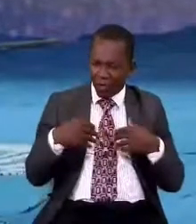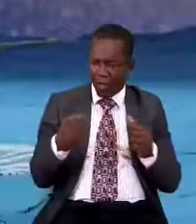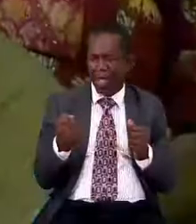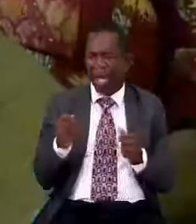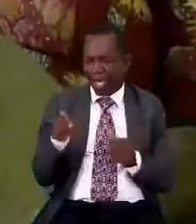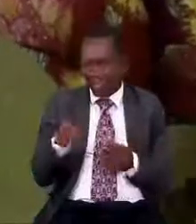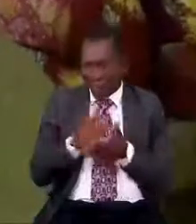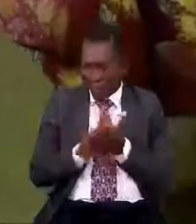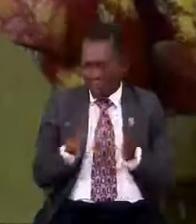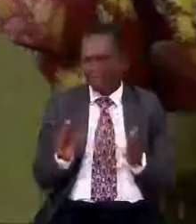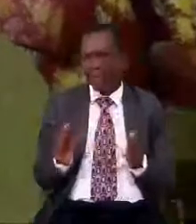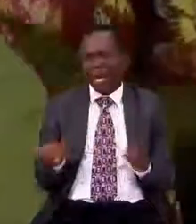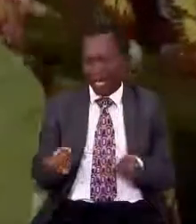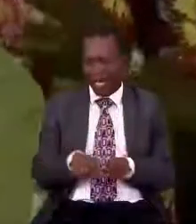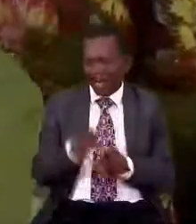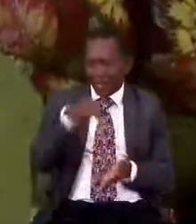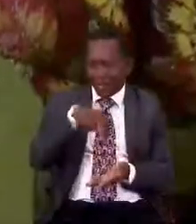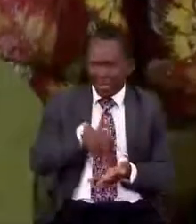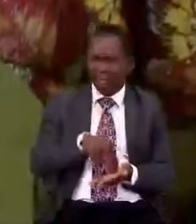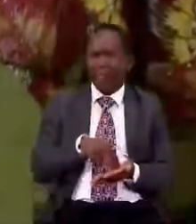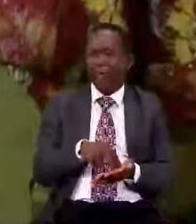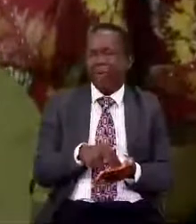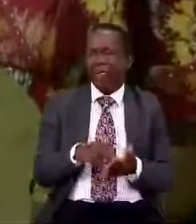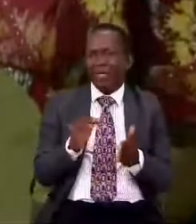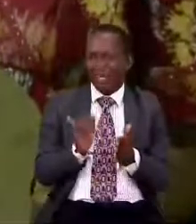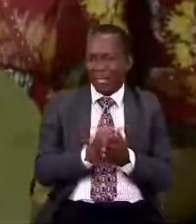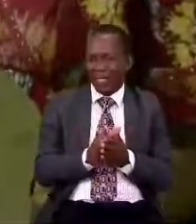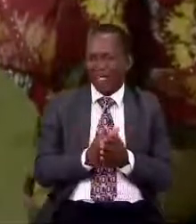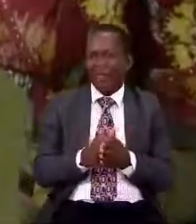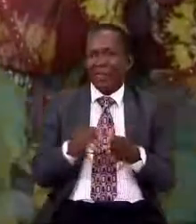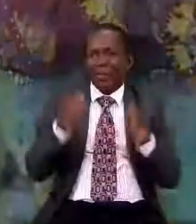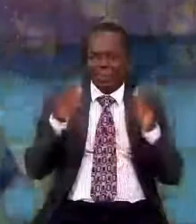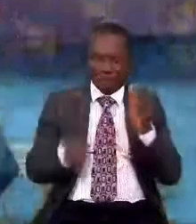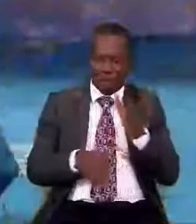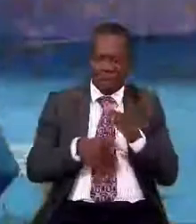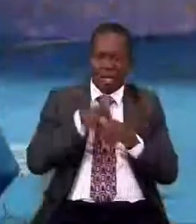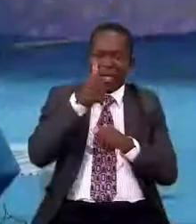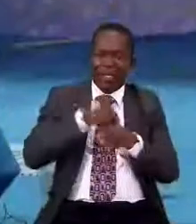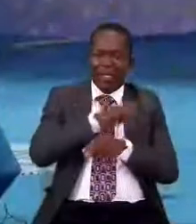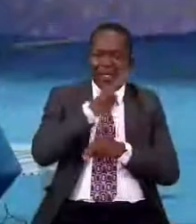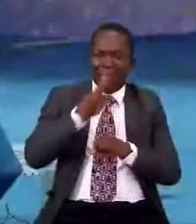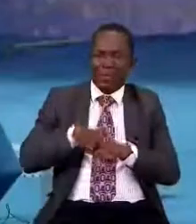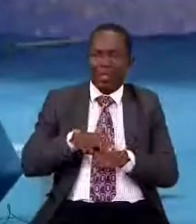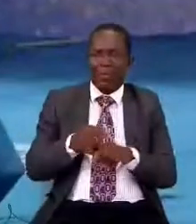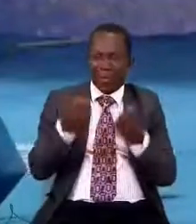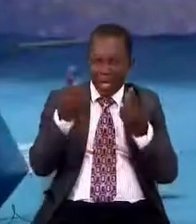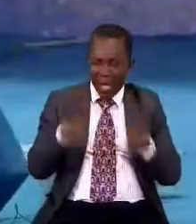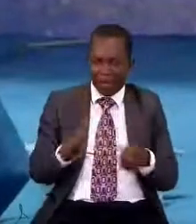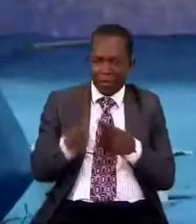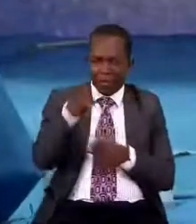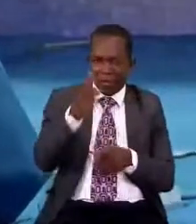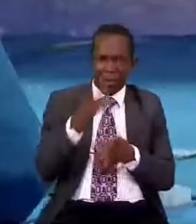aidez naturellement. Le secours surnaturel va prendre le contrôle. Et c'est dit